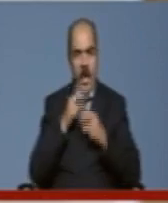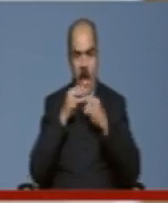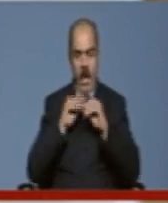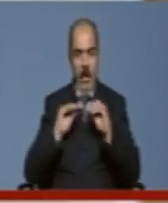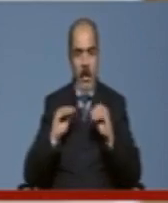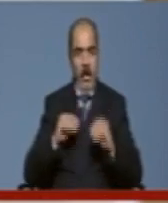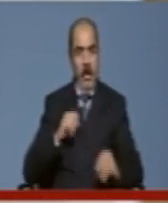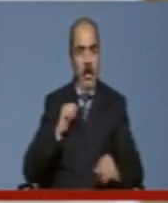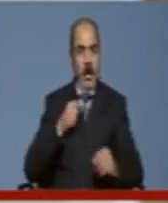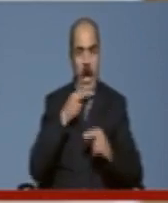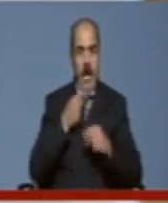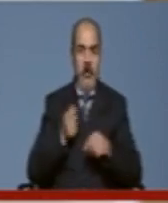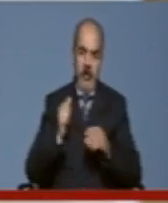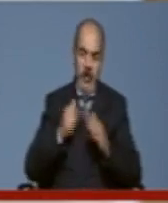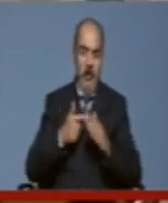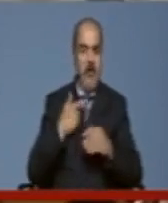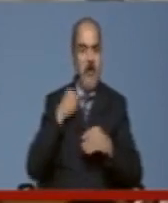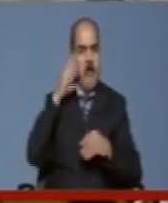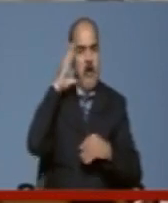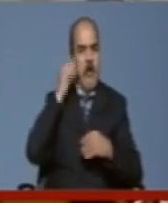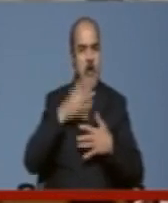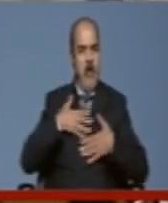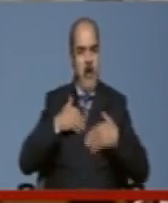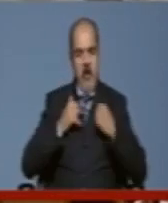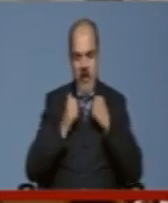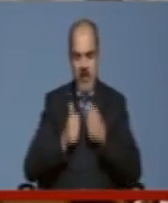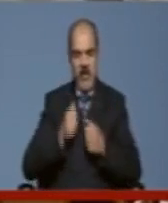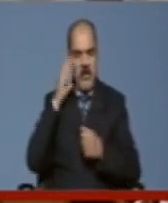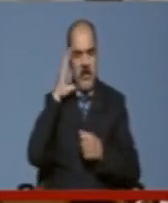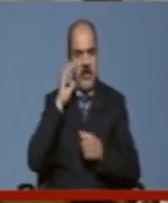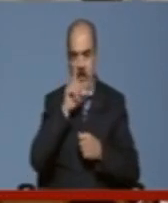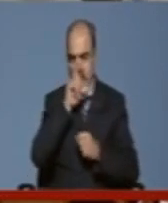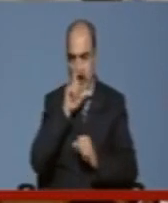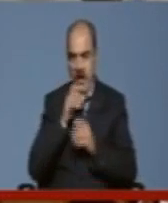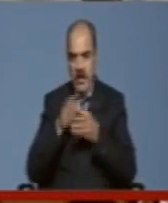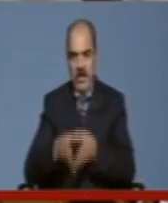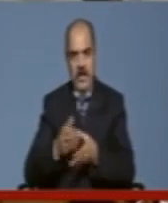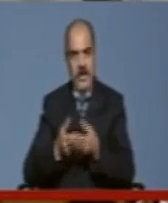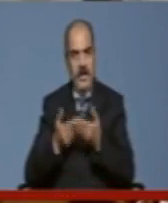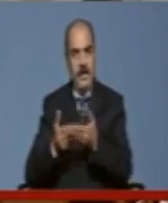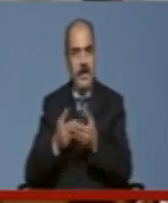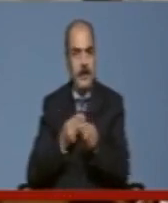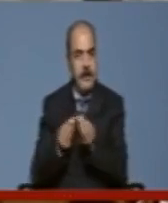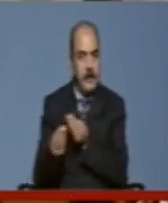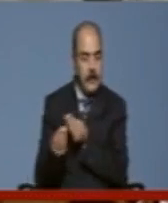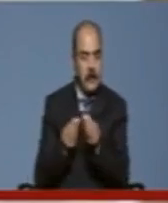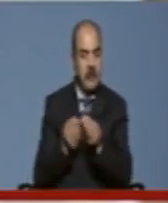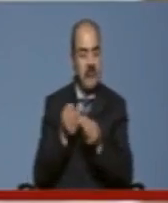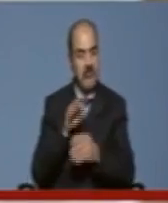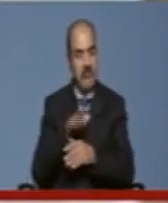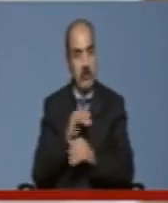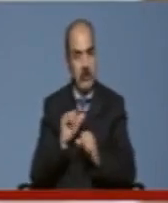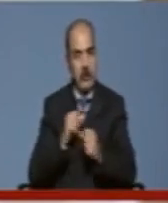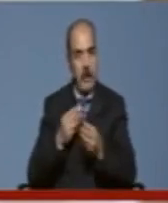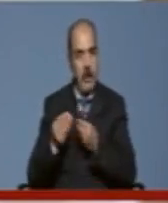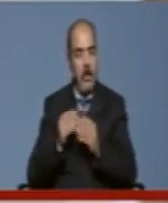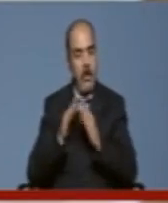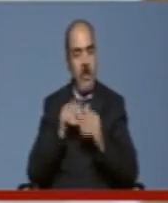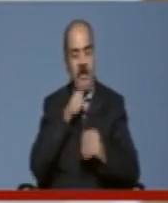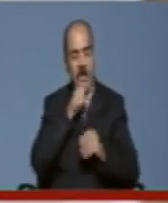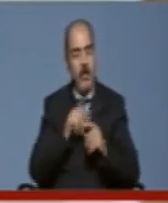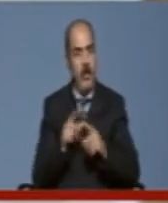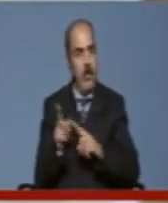أخرى يسعدني أن أكون في القاهرة إلى جانبكم لمواصلة الحوار الاستراتيجي القائم بيننا منذ